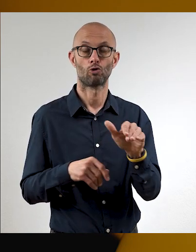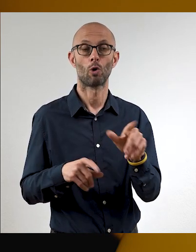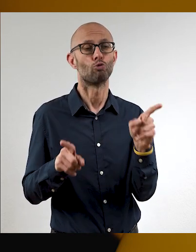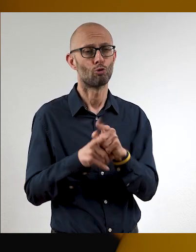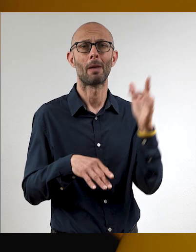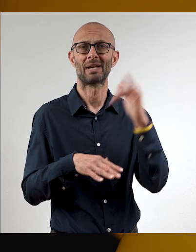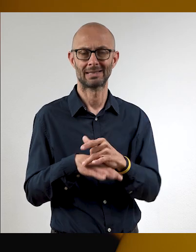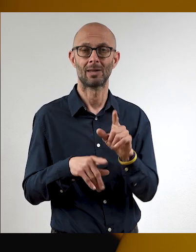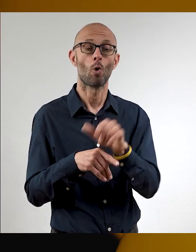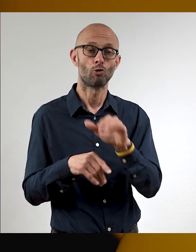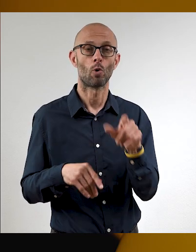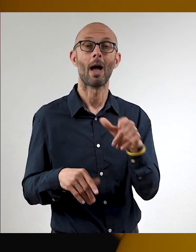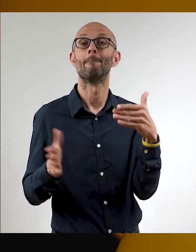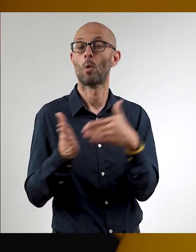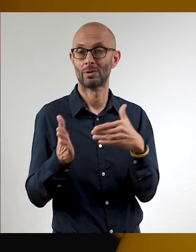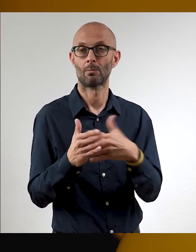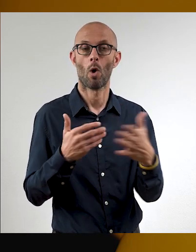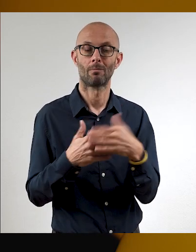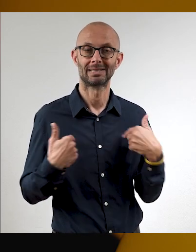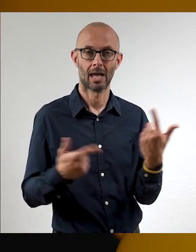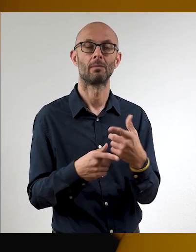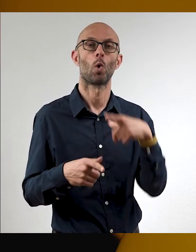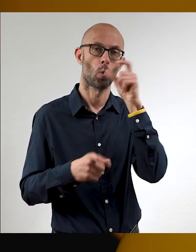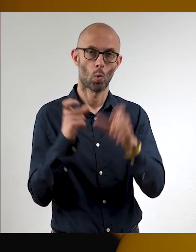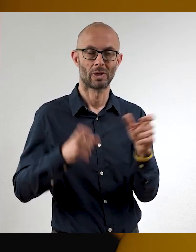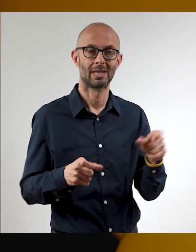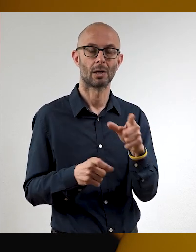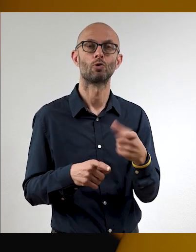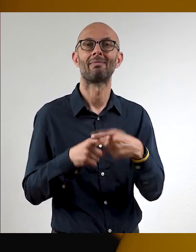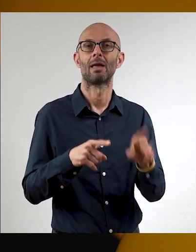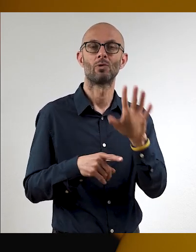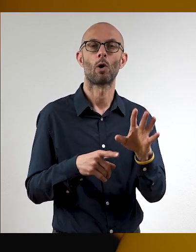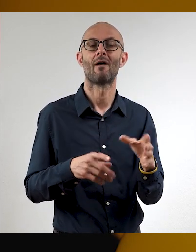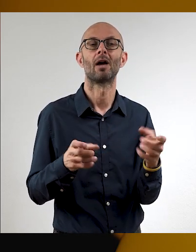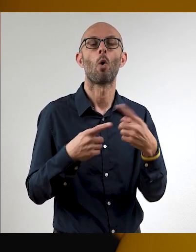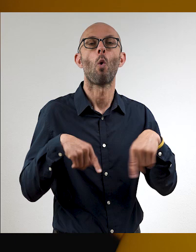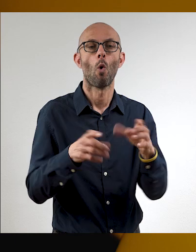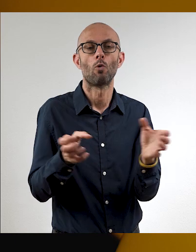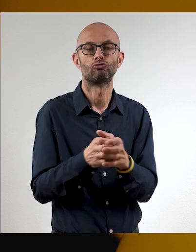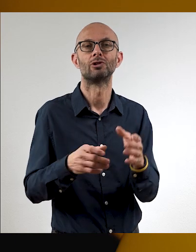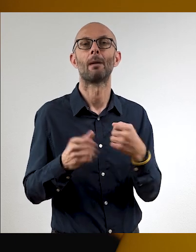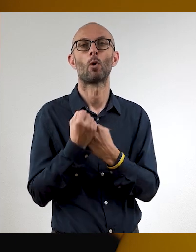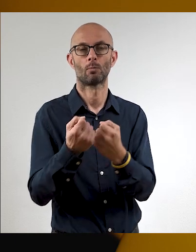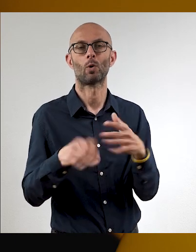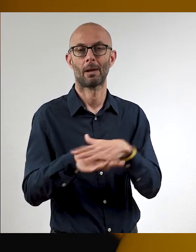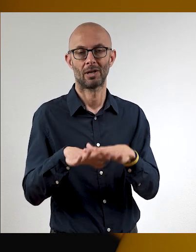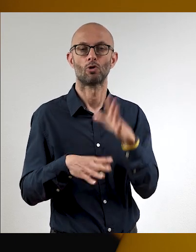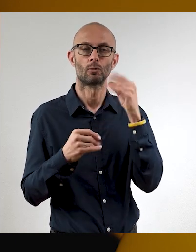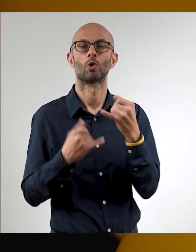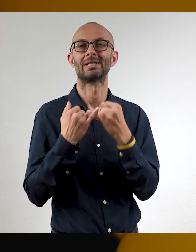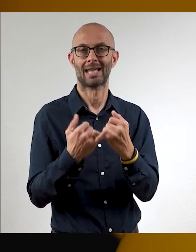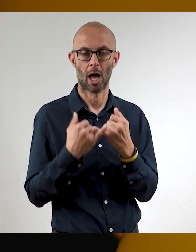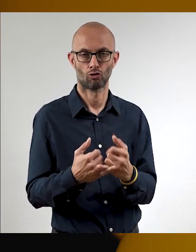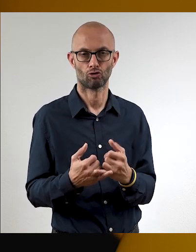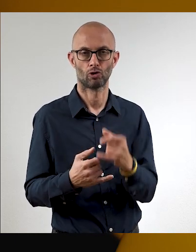ravno tako prizadet in otrok takrat potrebuje vse ljudi, ki so del njegove ožje podporne mreže. To so ponovadi